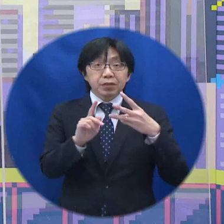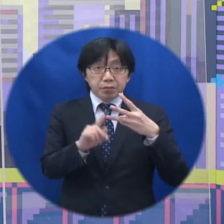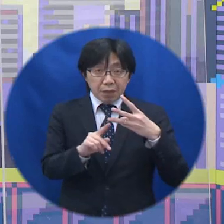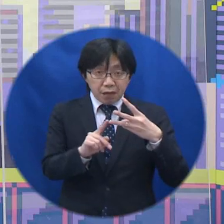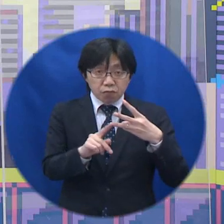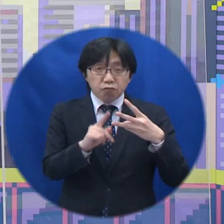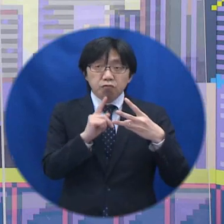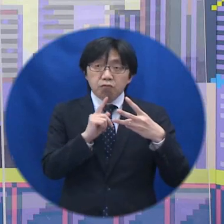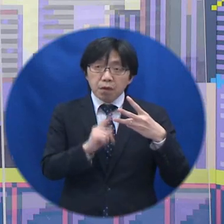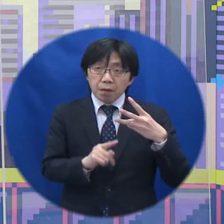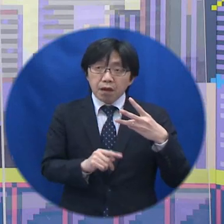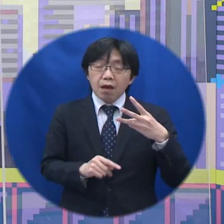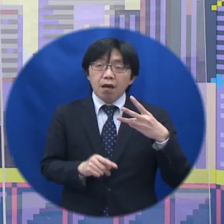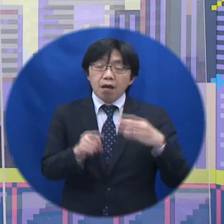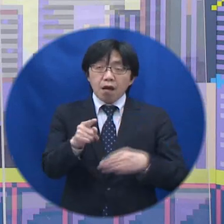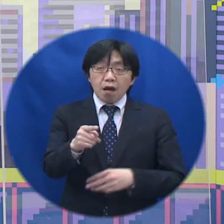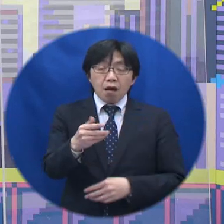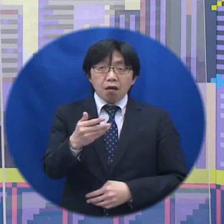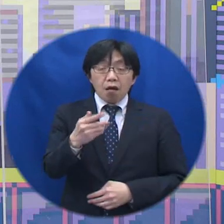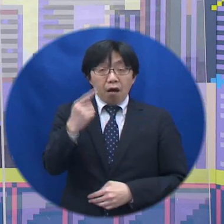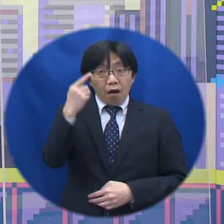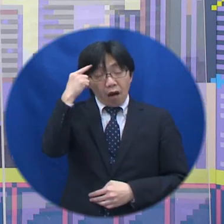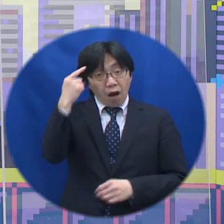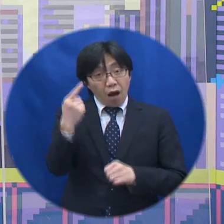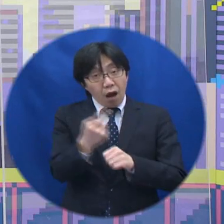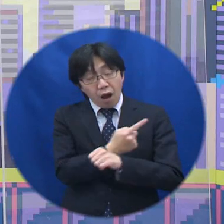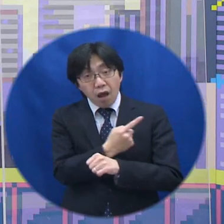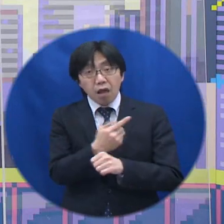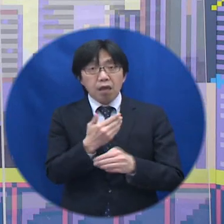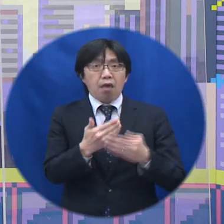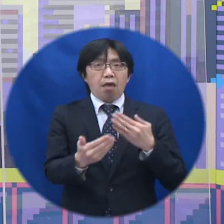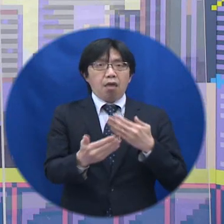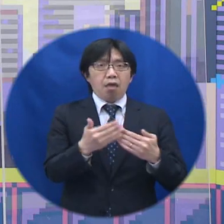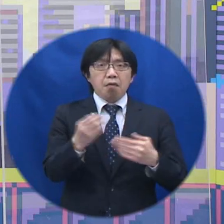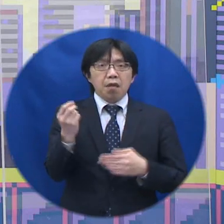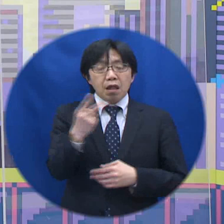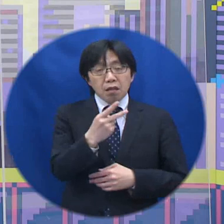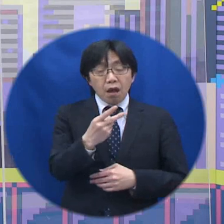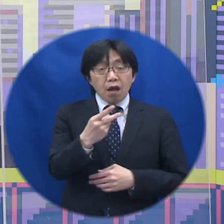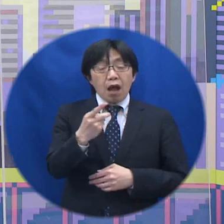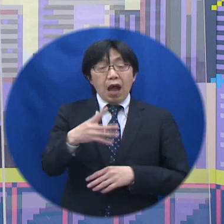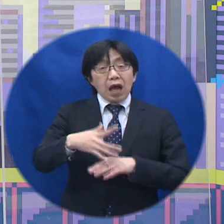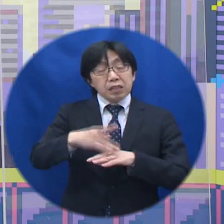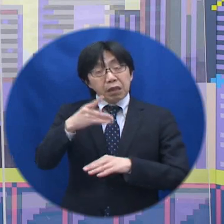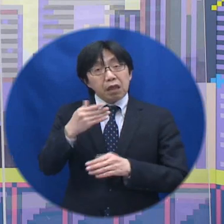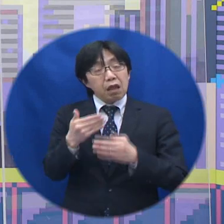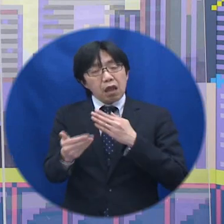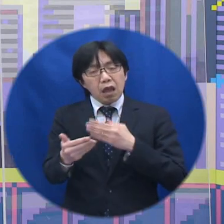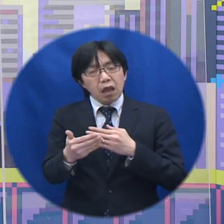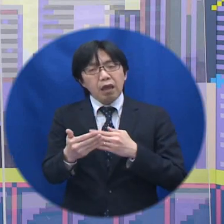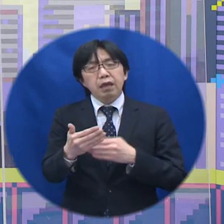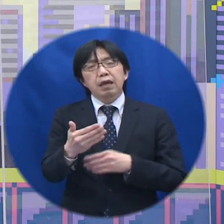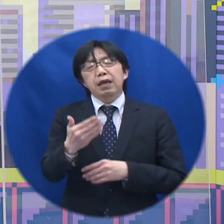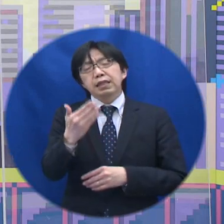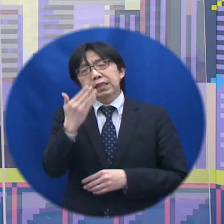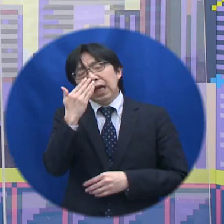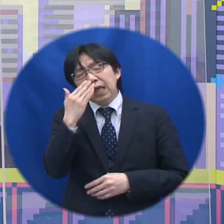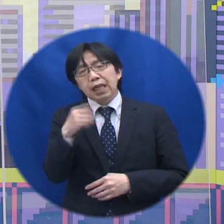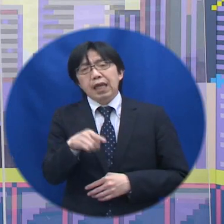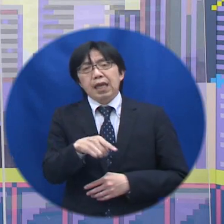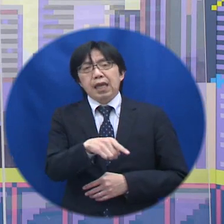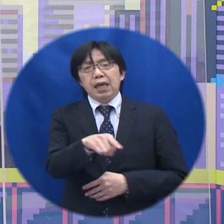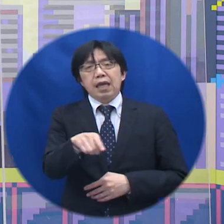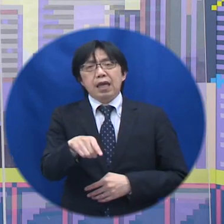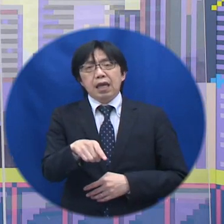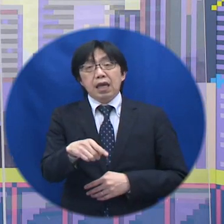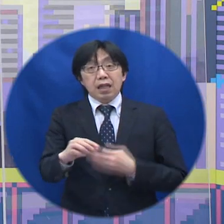は予期せぬ出来事や未経験の出来事が苦手ということです。 はい。 例えば事故で